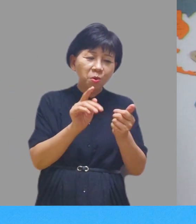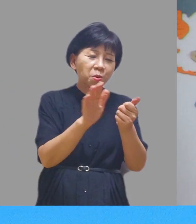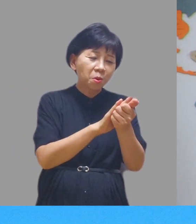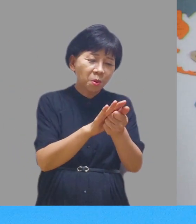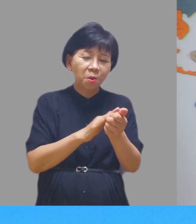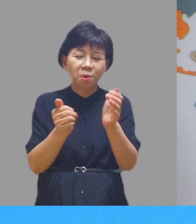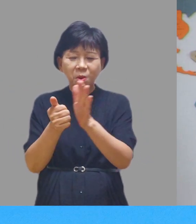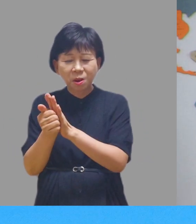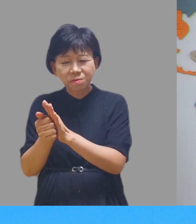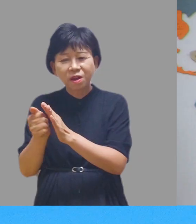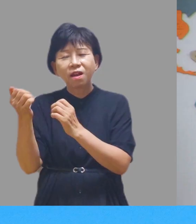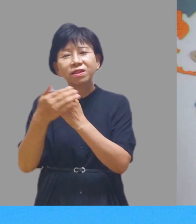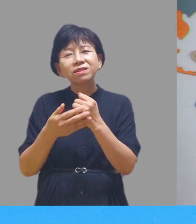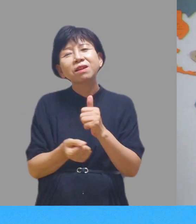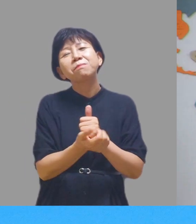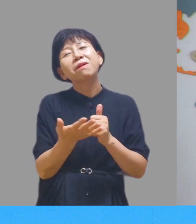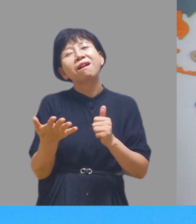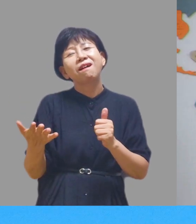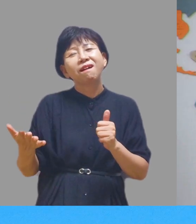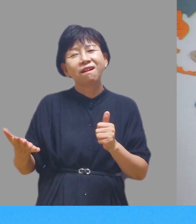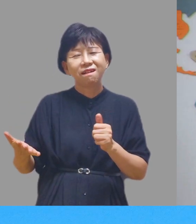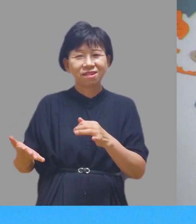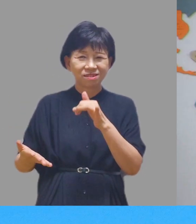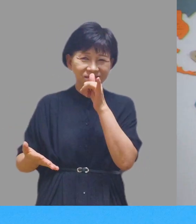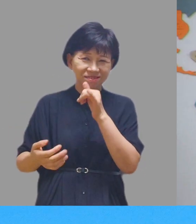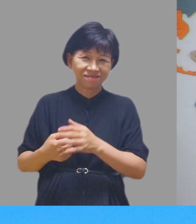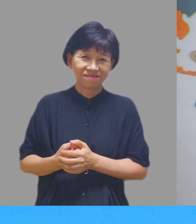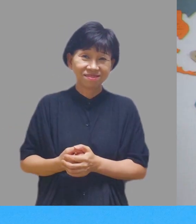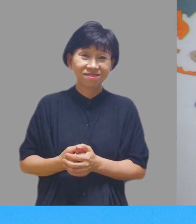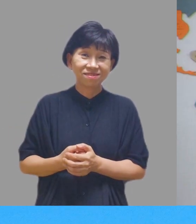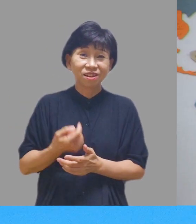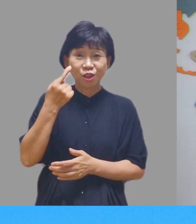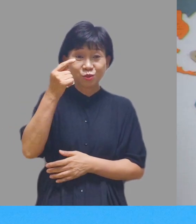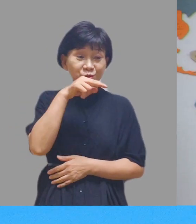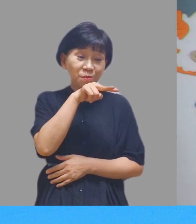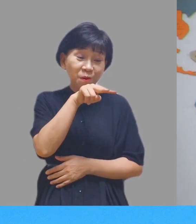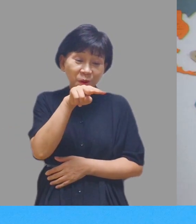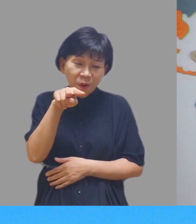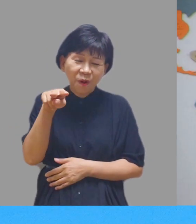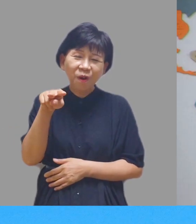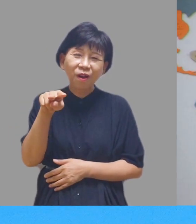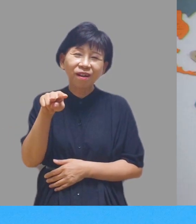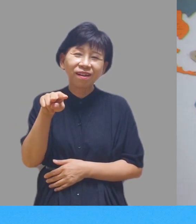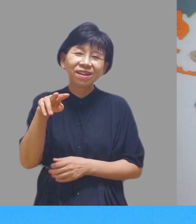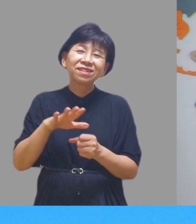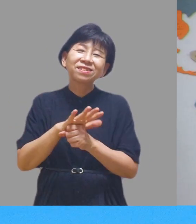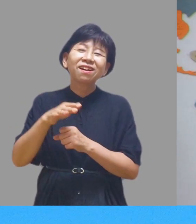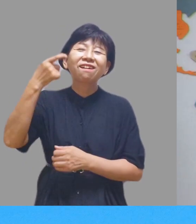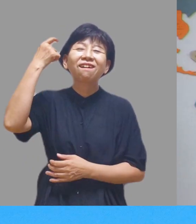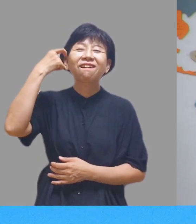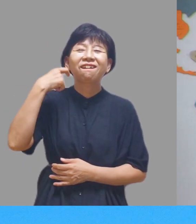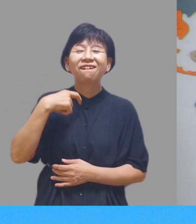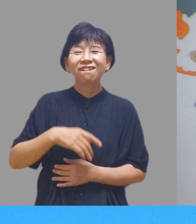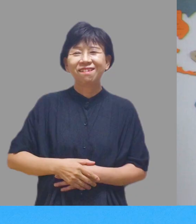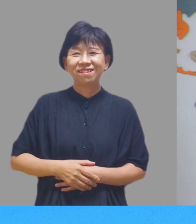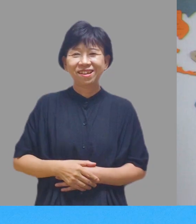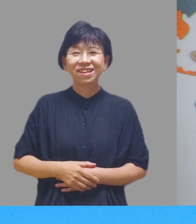돌아보면은요, 그 은혜가 그대로 바라보는 것만으로도 전달이 돼요. 참